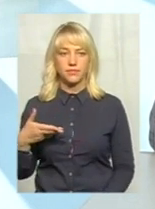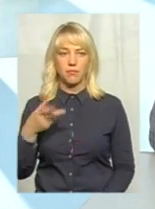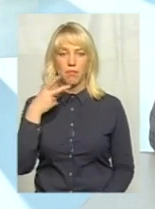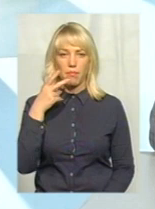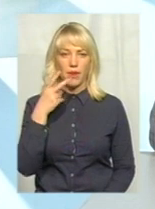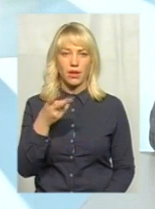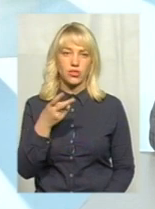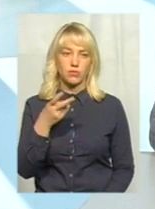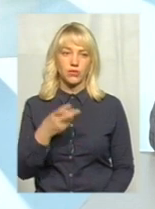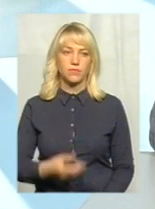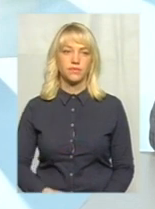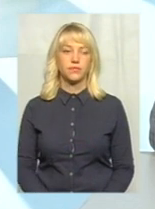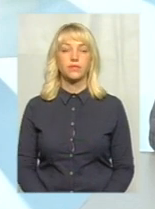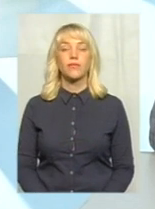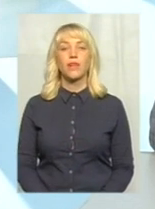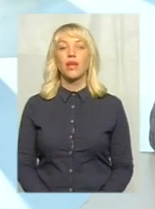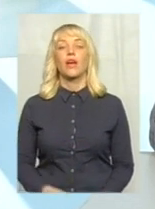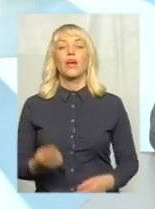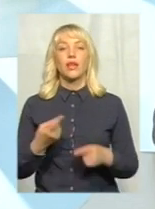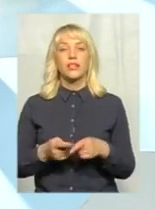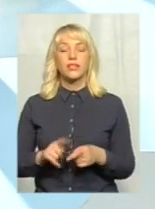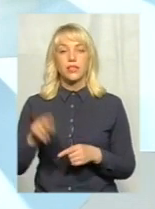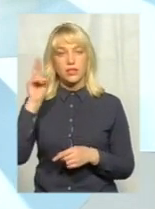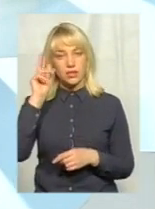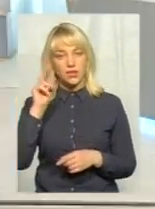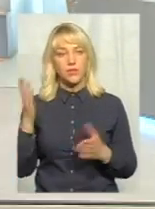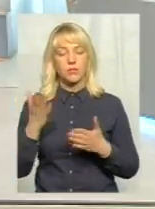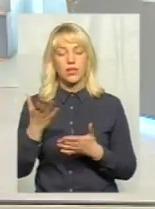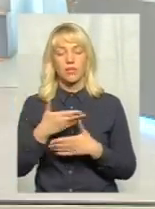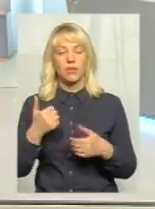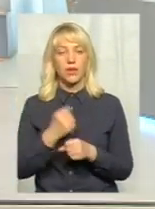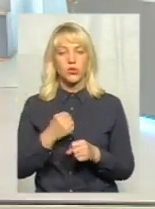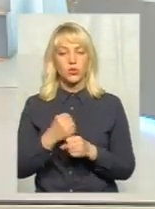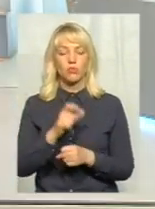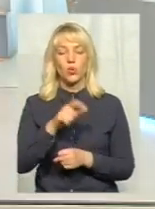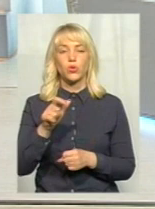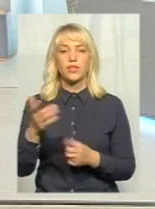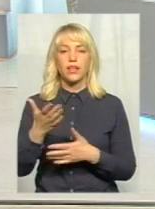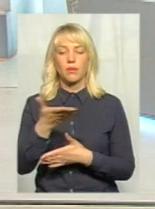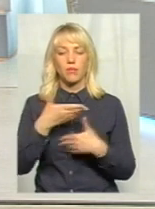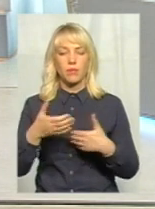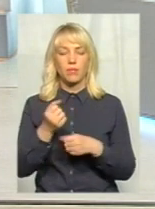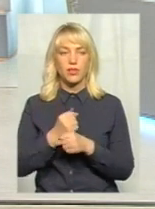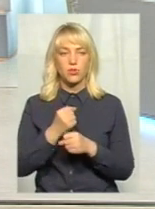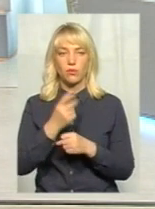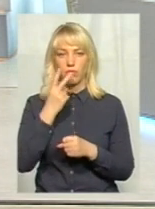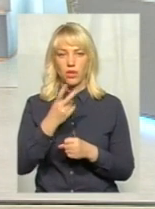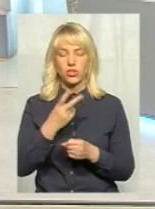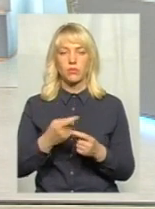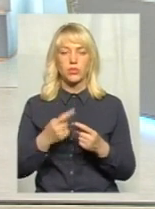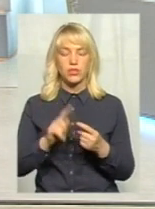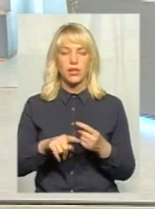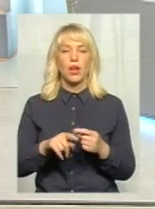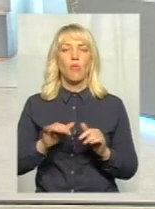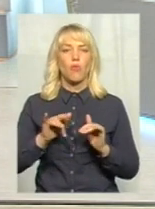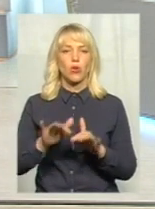Ми бачимо вже ті цифри, з якими ми працюємо, і люди, з якими ми працюємо, ми вже бачимо відображення тих процесів економічних,